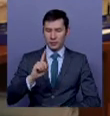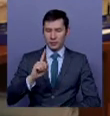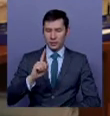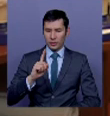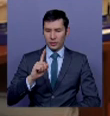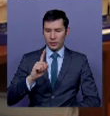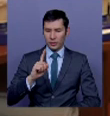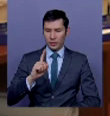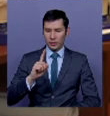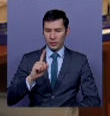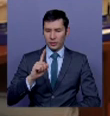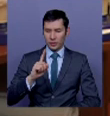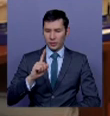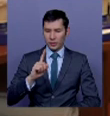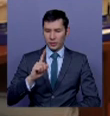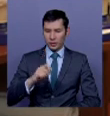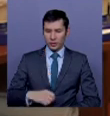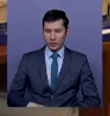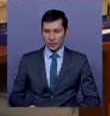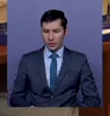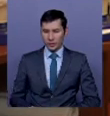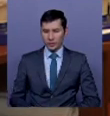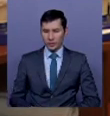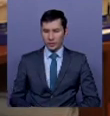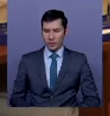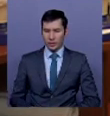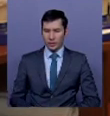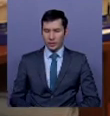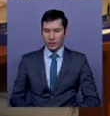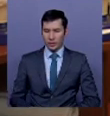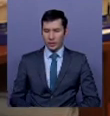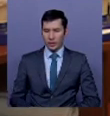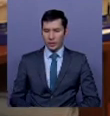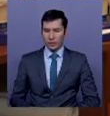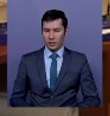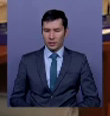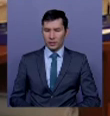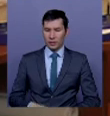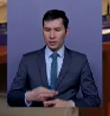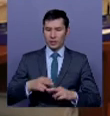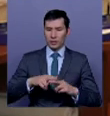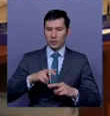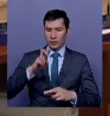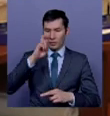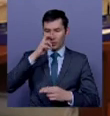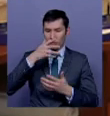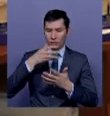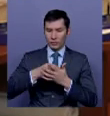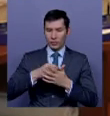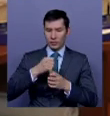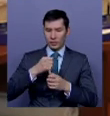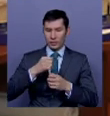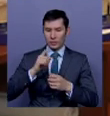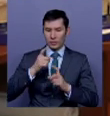мына қандай ауру пайда болған аурудың соның ары қарата елге болашаққа көп жан жақты